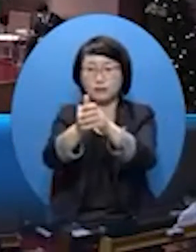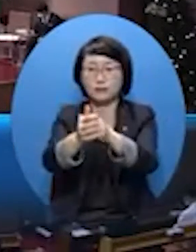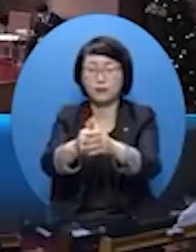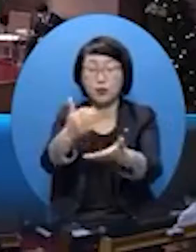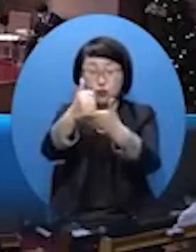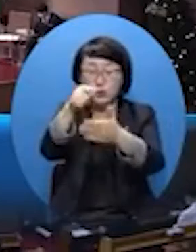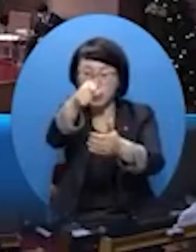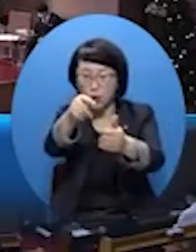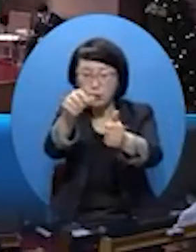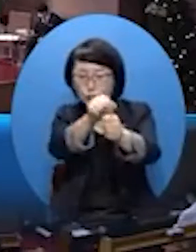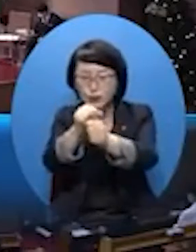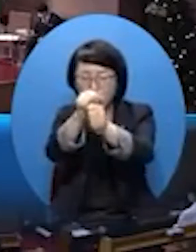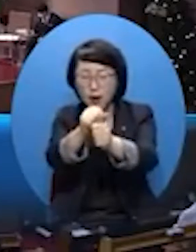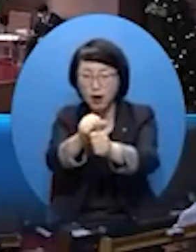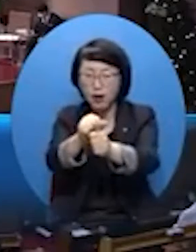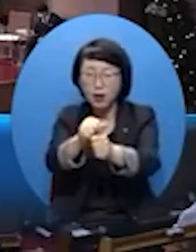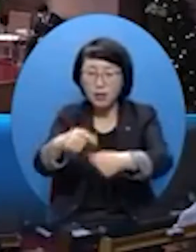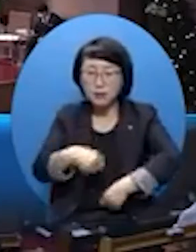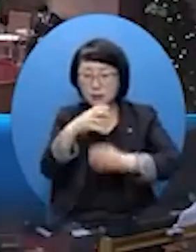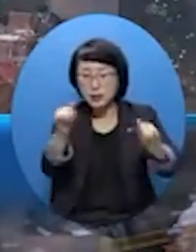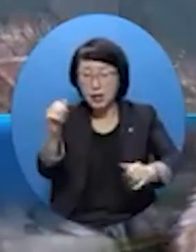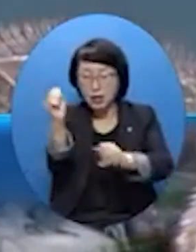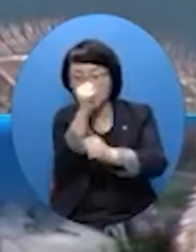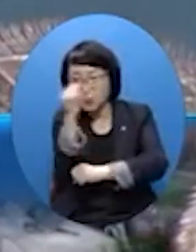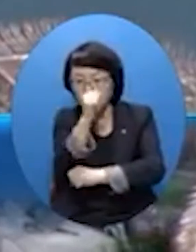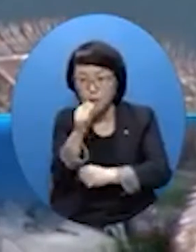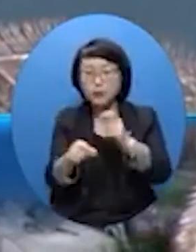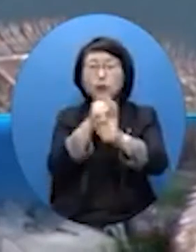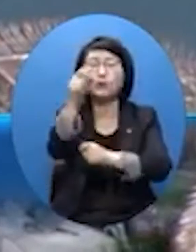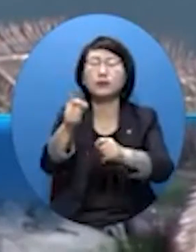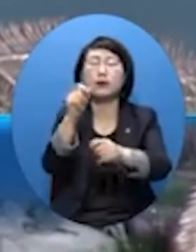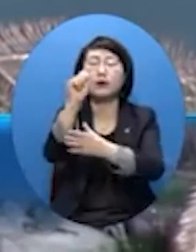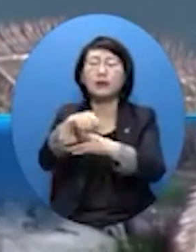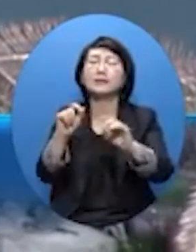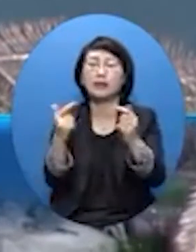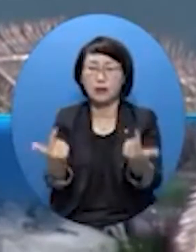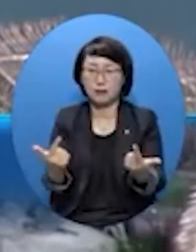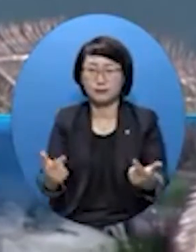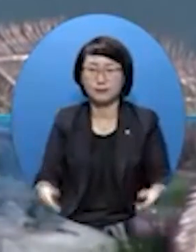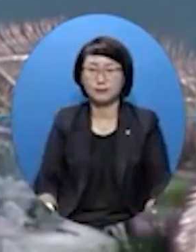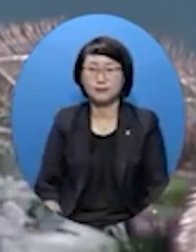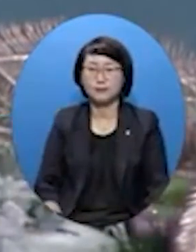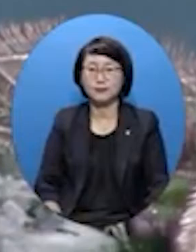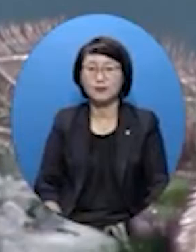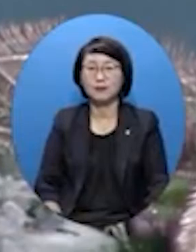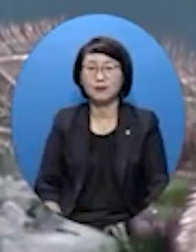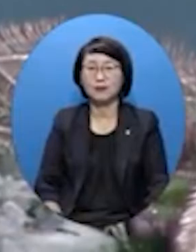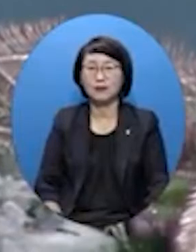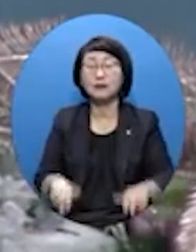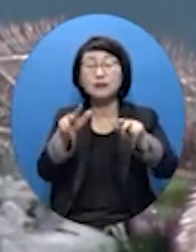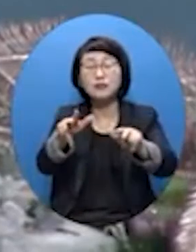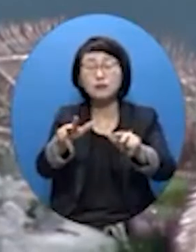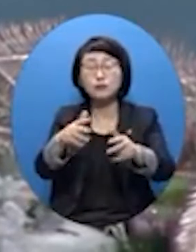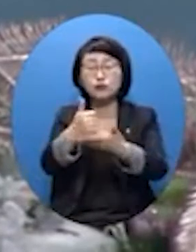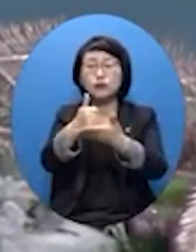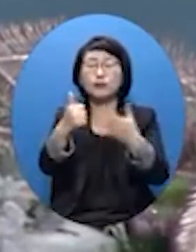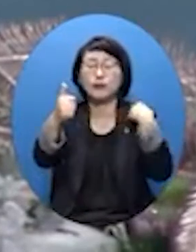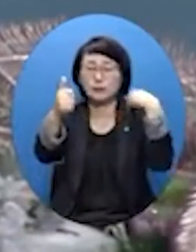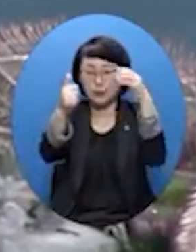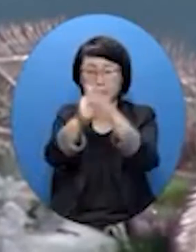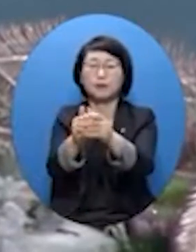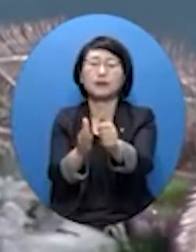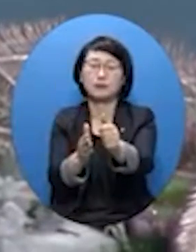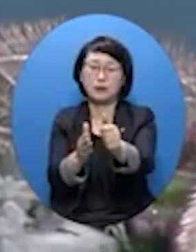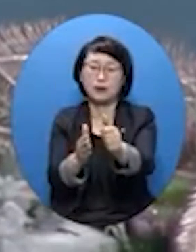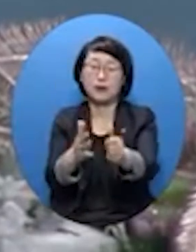그가 너를 붙드시고 의인의 요동함을 영원히 허락하지 아니하시리로다. 이 시간 주 앞에 다 맡기시길